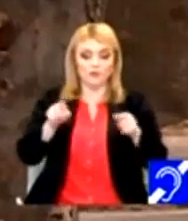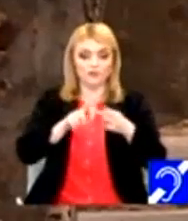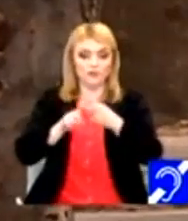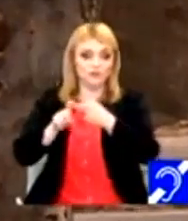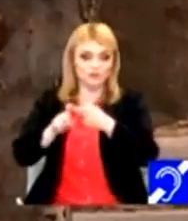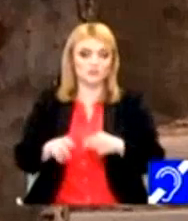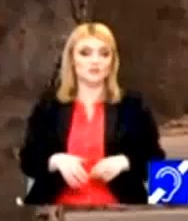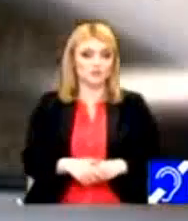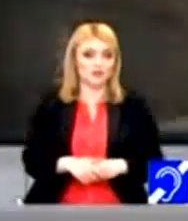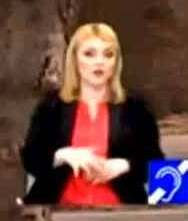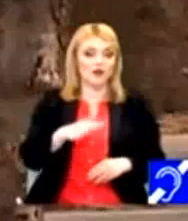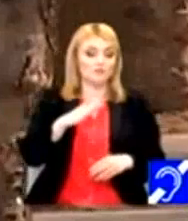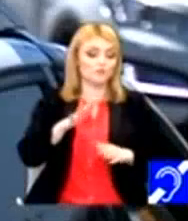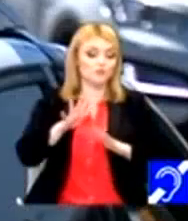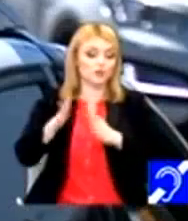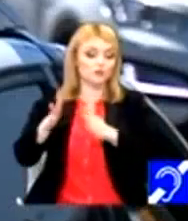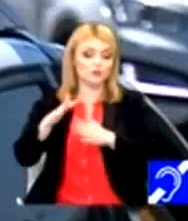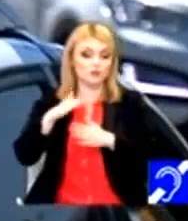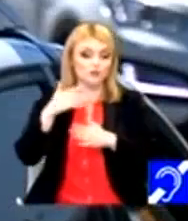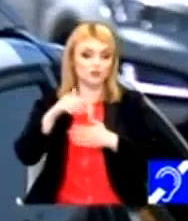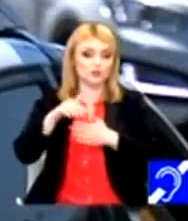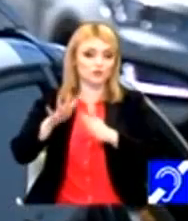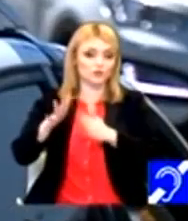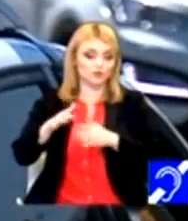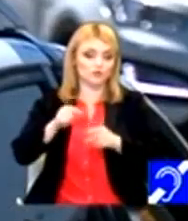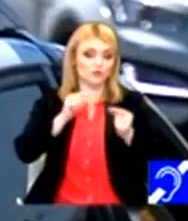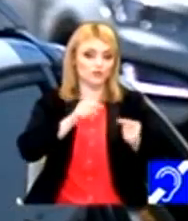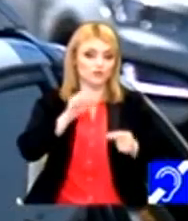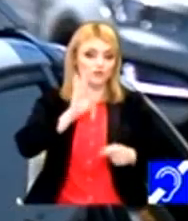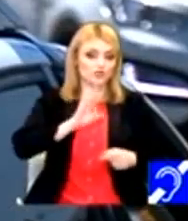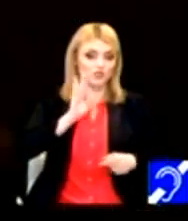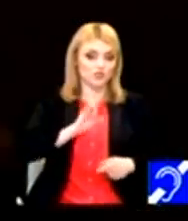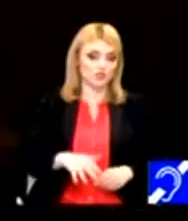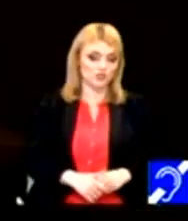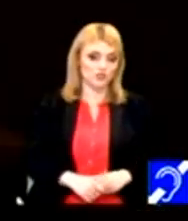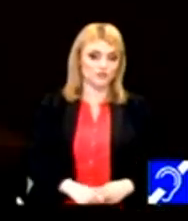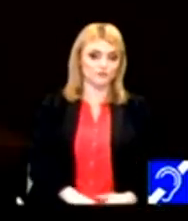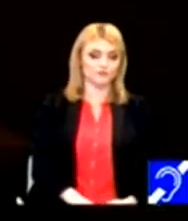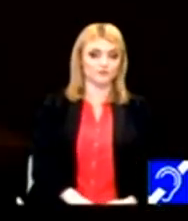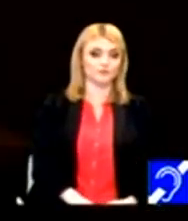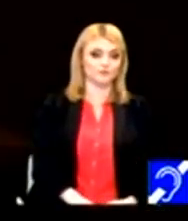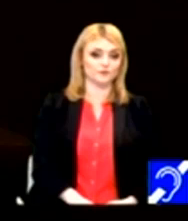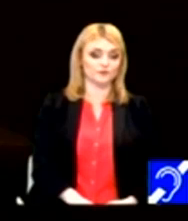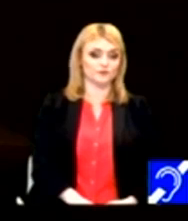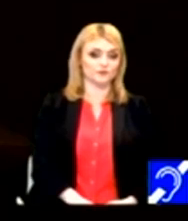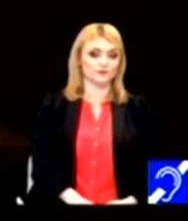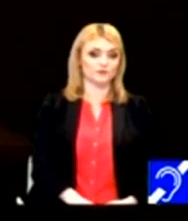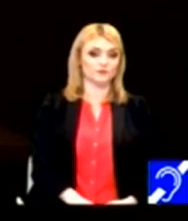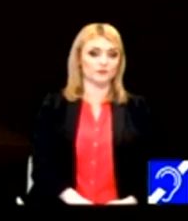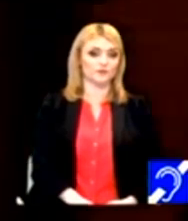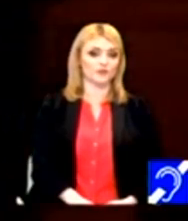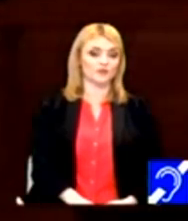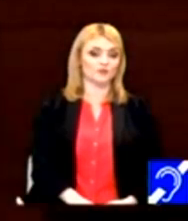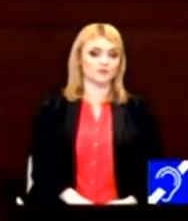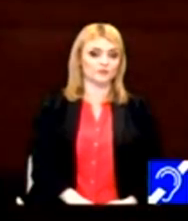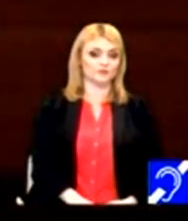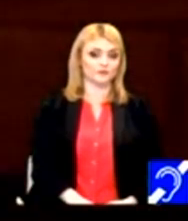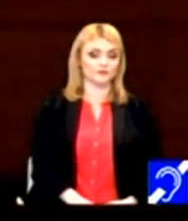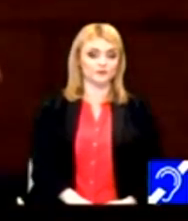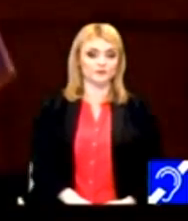această criză și mai ales să-și ajute și partenerii externi, întrucât e dificil și în interiorul Uniunii Europene. Provocarea este